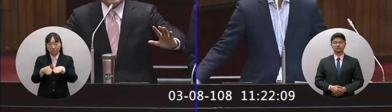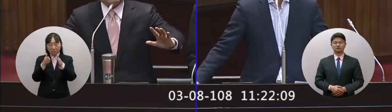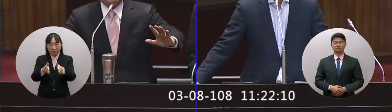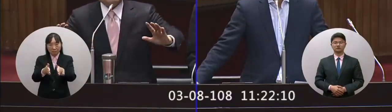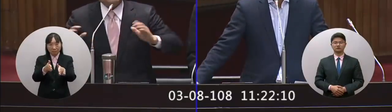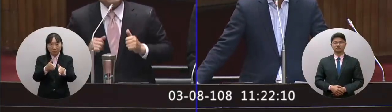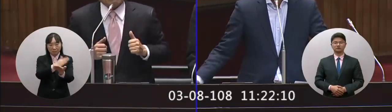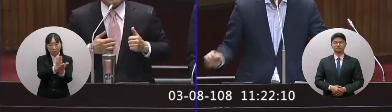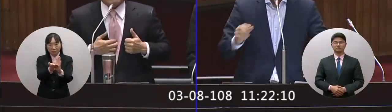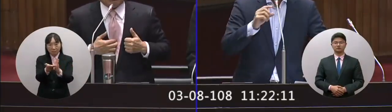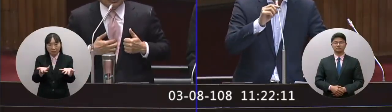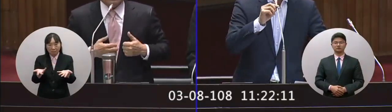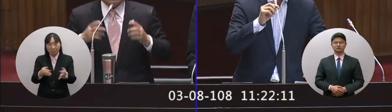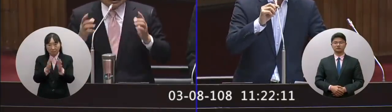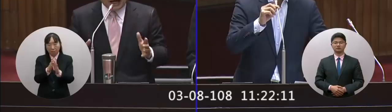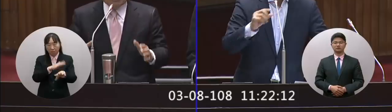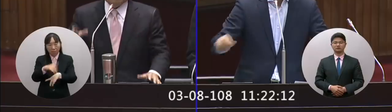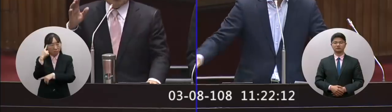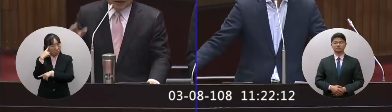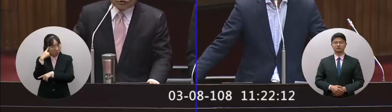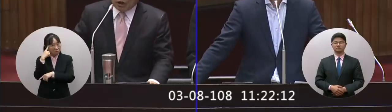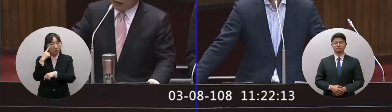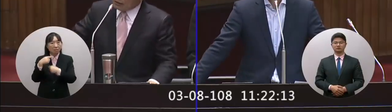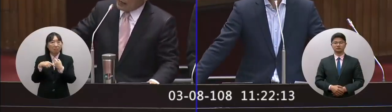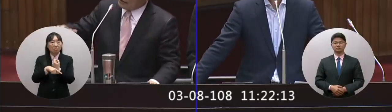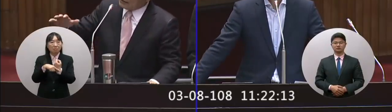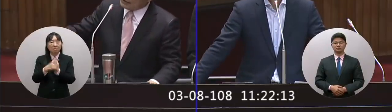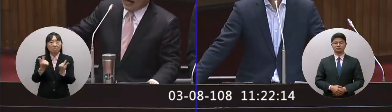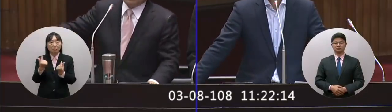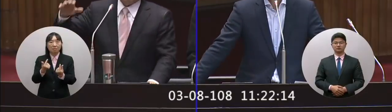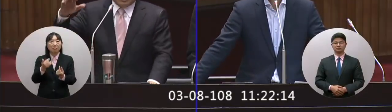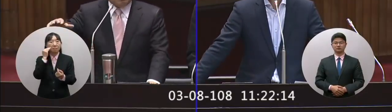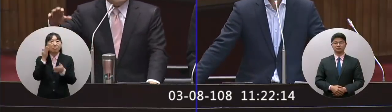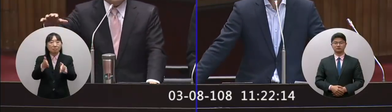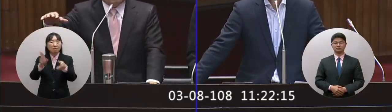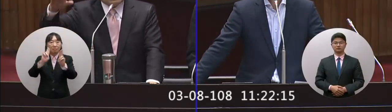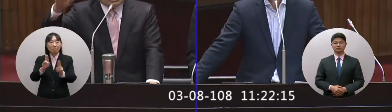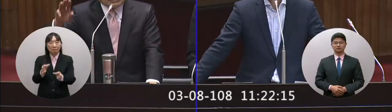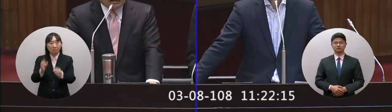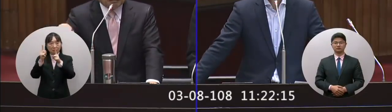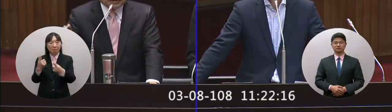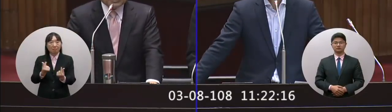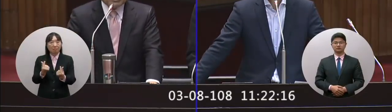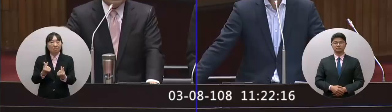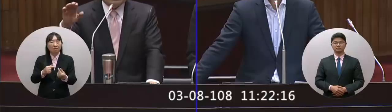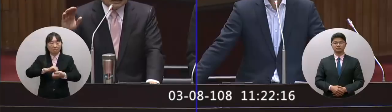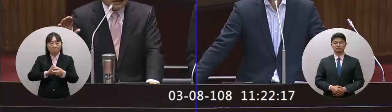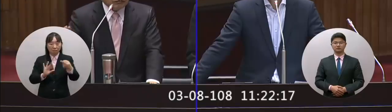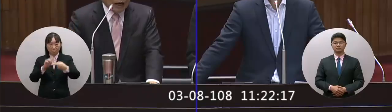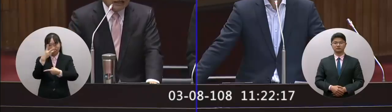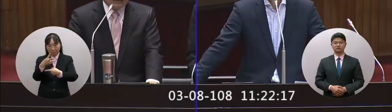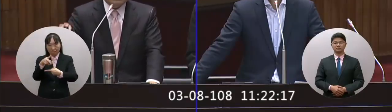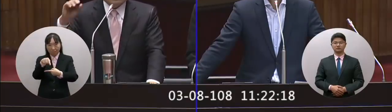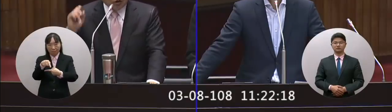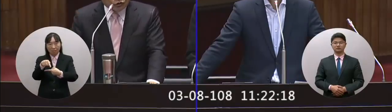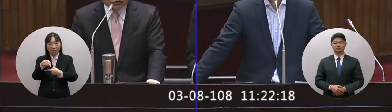从面面俱到来考虑。就像我们说要涨电价也必须有这个3% 的这